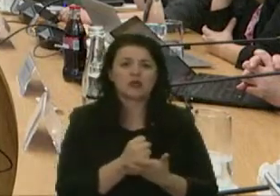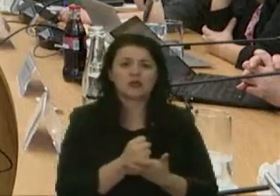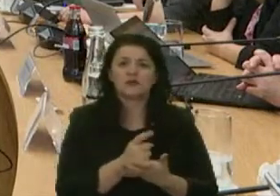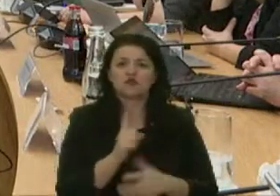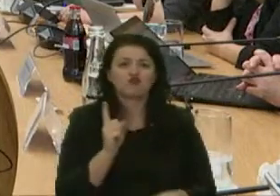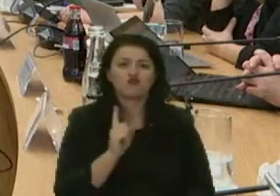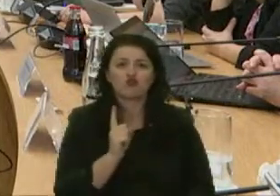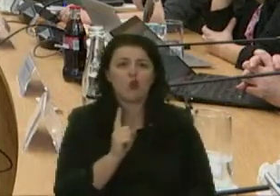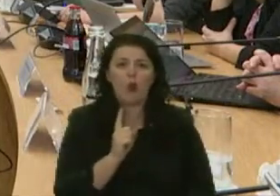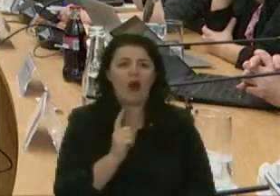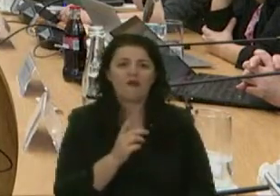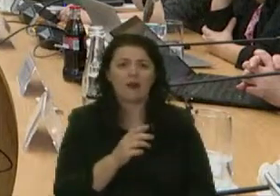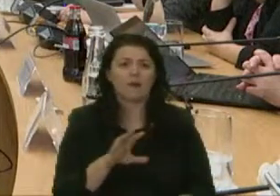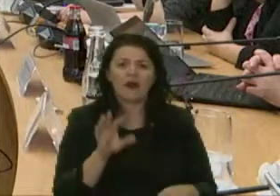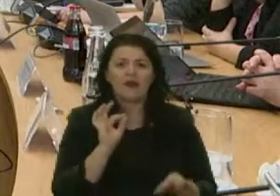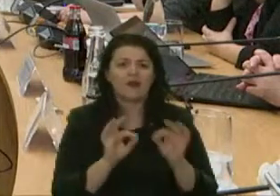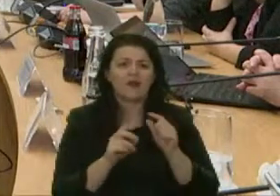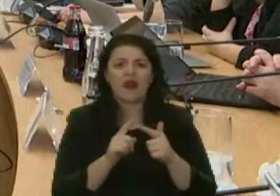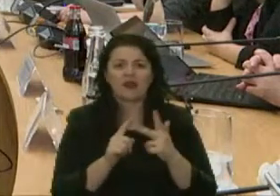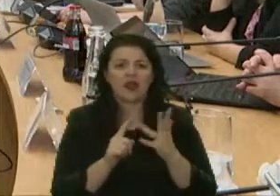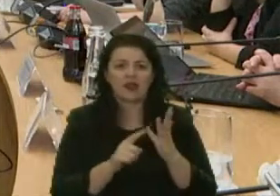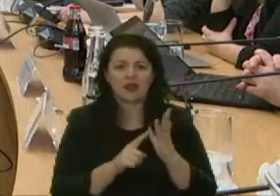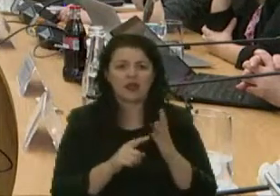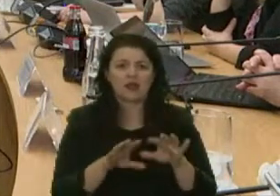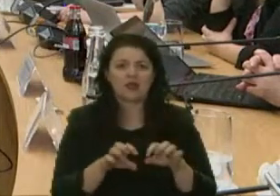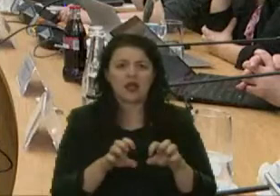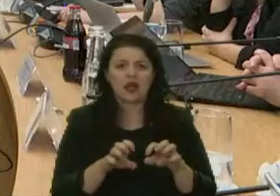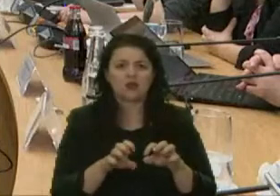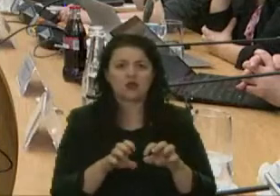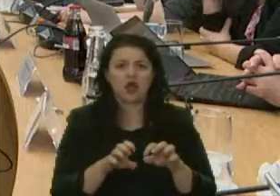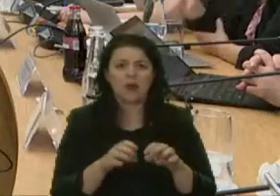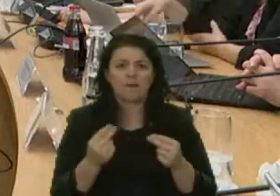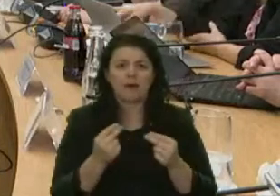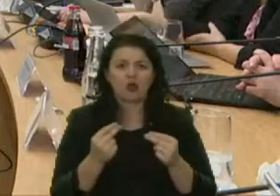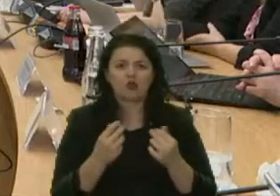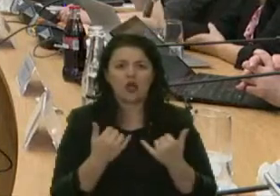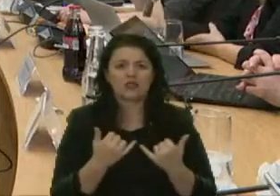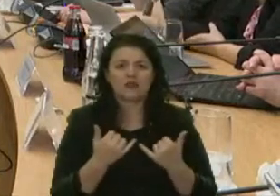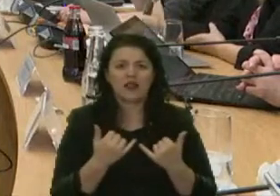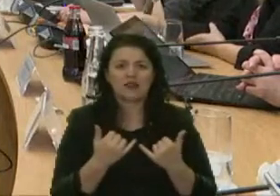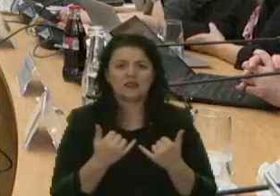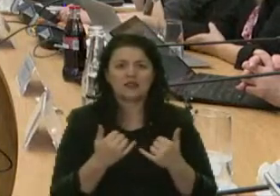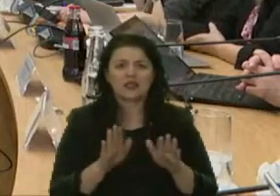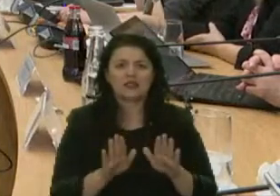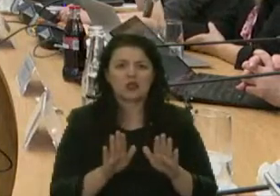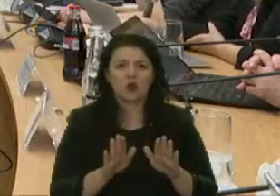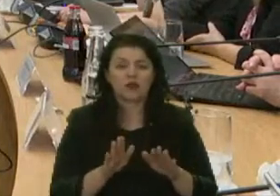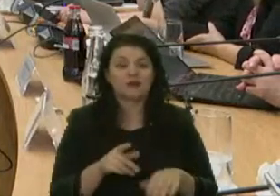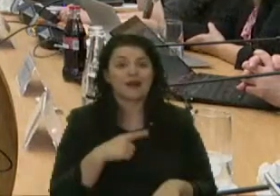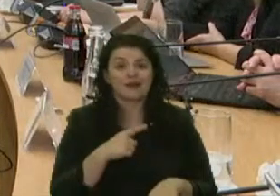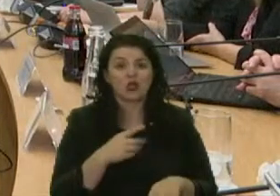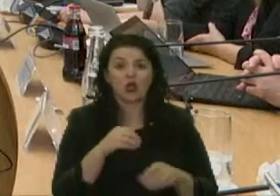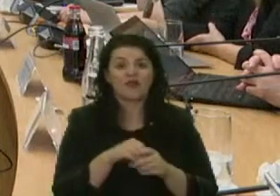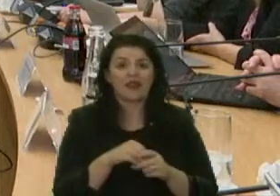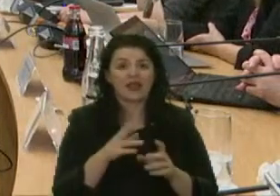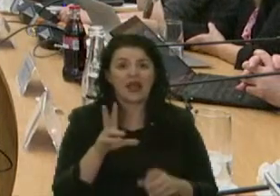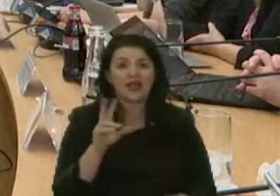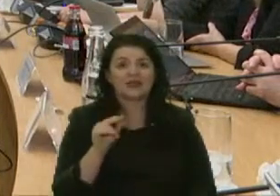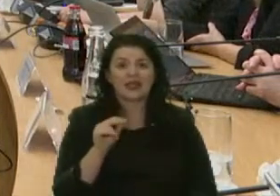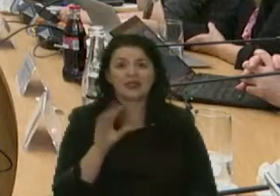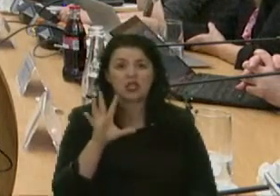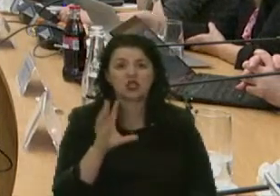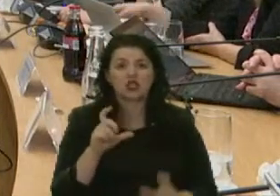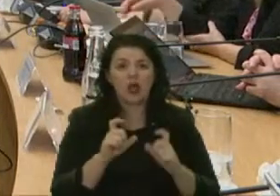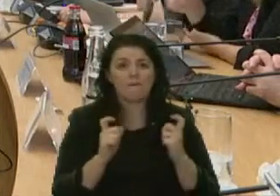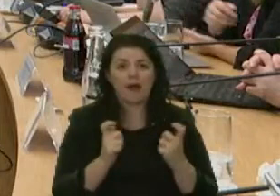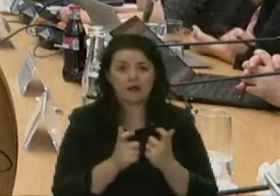păcate nu avem foarte multe variante în ceea ce privește terenurile disponibile pentru astfel de de situații este investiție mare și aici 35 de par amente